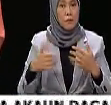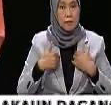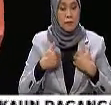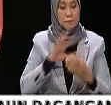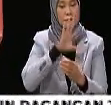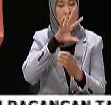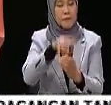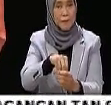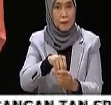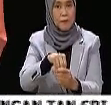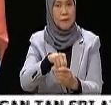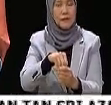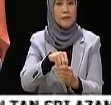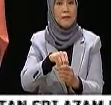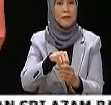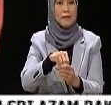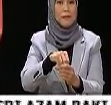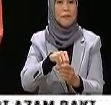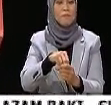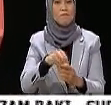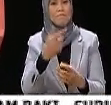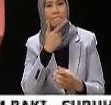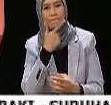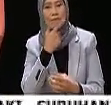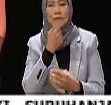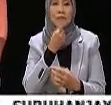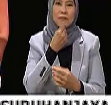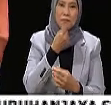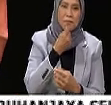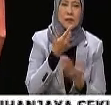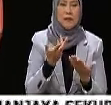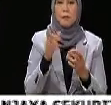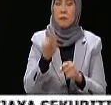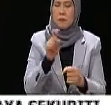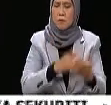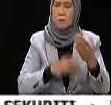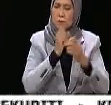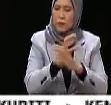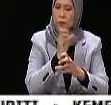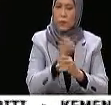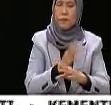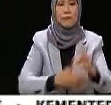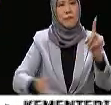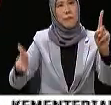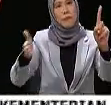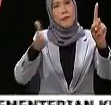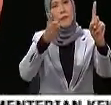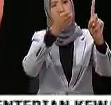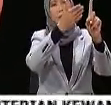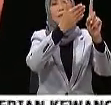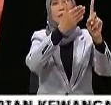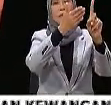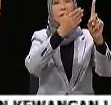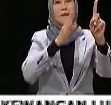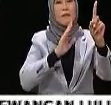setelah terlibat kita mesti berusaha untuk mereka itu dikembalikan ke Jalan agama dan